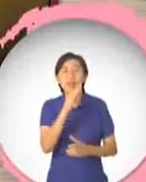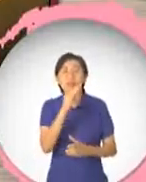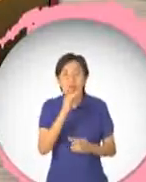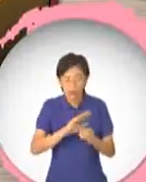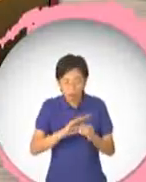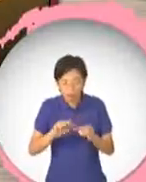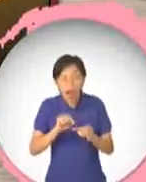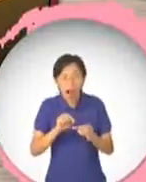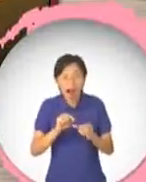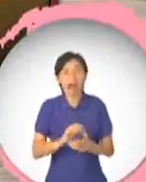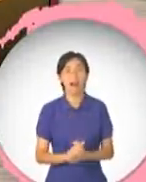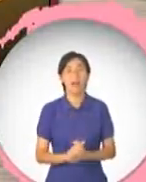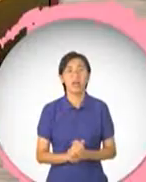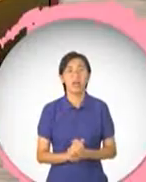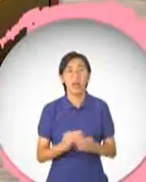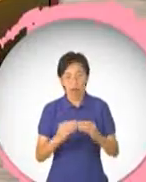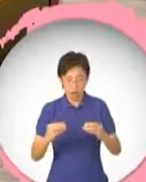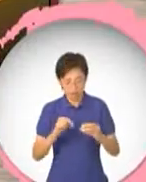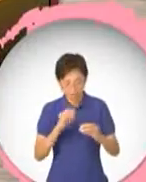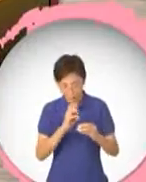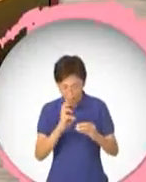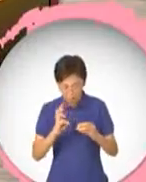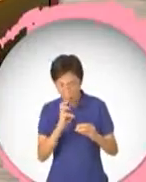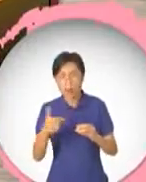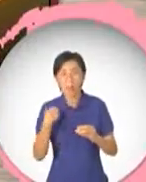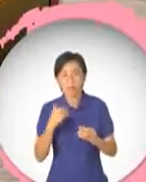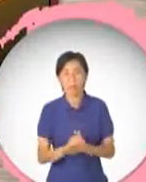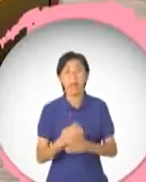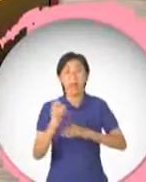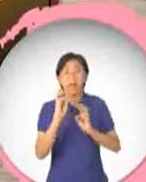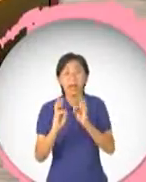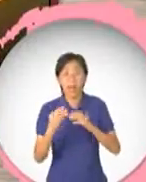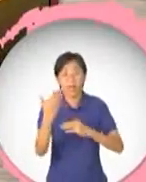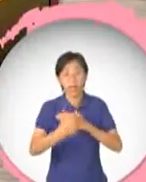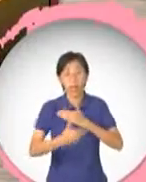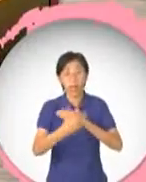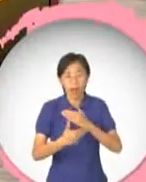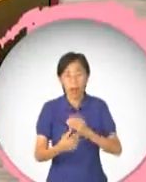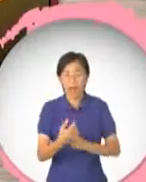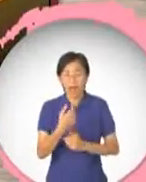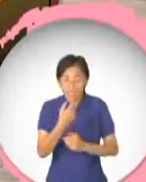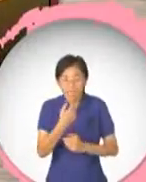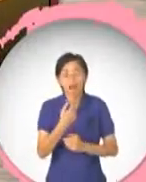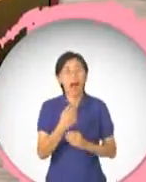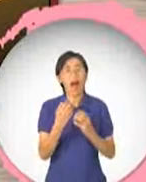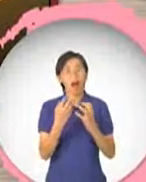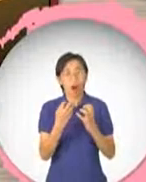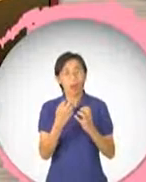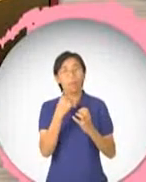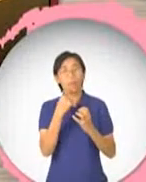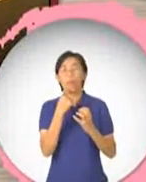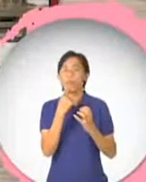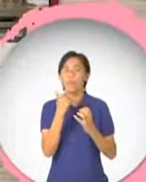ณะเป็นตะปุ่มตะป่ำนะคะแล้วก็ตัวเกล็ดขนมปังเองก็จะทำให้ขนมเนี่ยค่ะกรอบแล้วก็ทนกรอบได้ทนขึ้นนะค